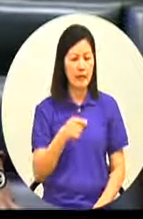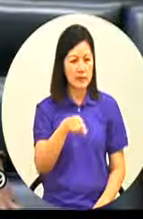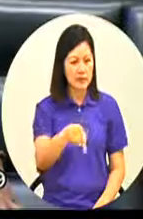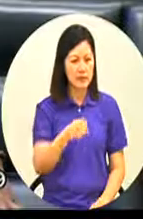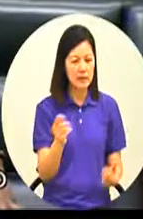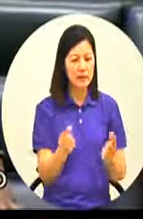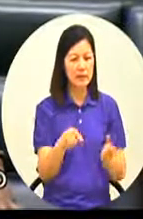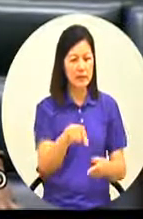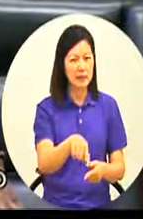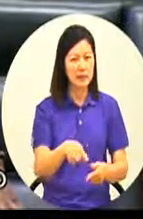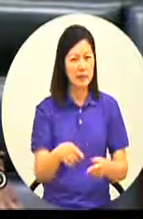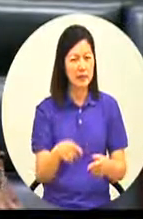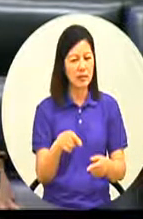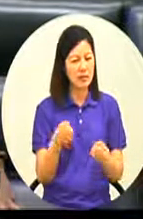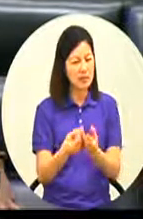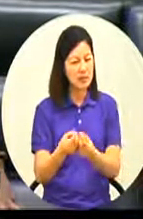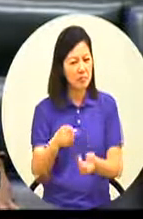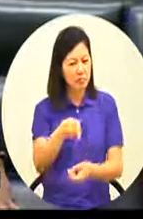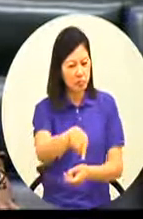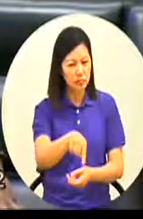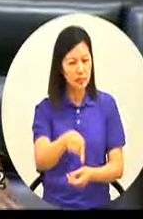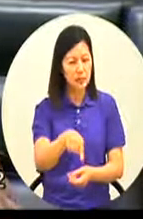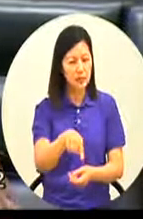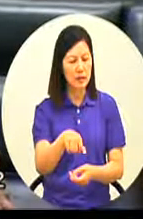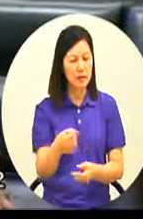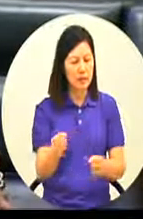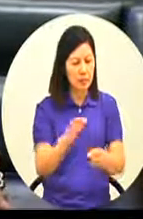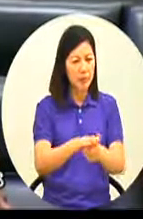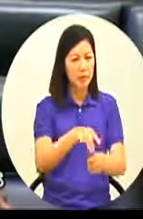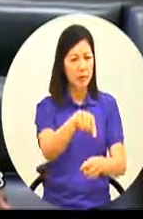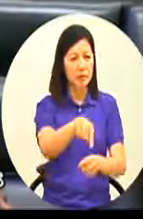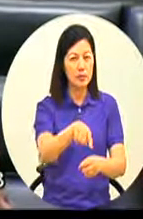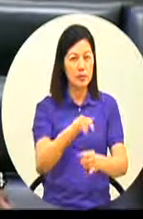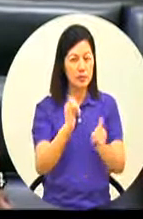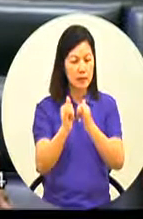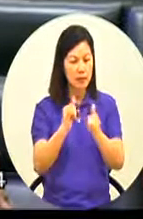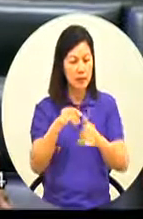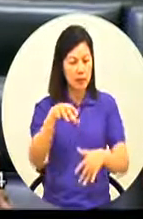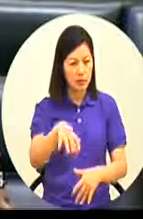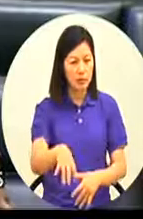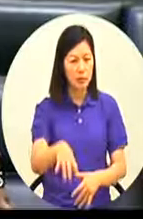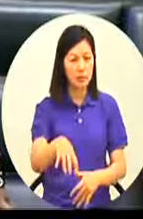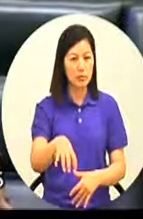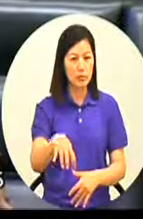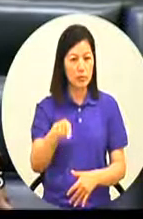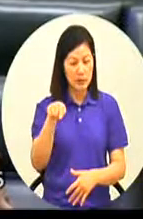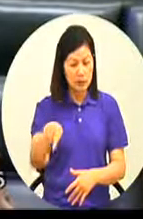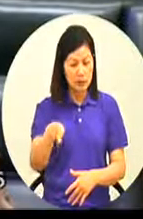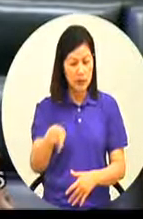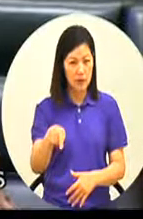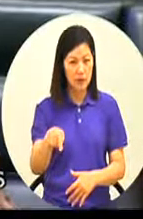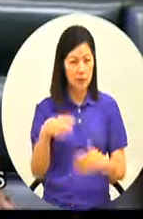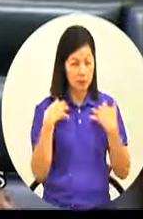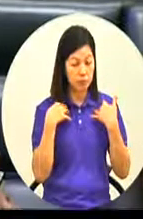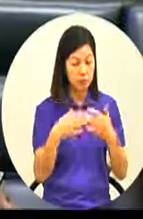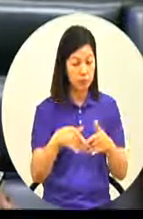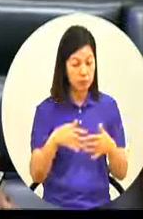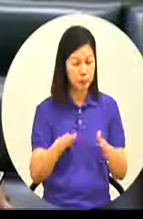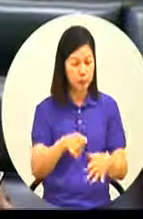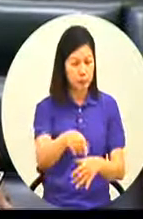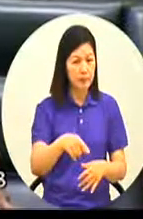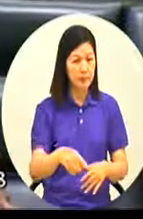长，是不是有这种个案补助的单位做我们社会局、哦、我们的钱、啊、我们的户政来